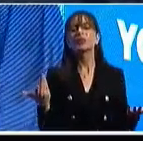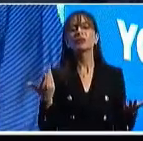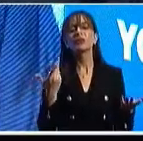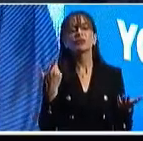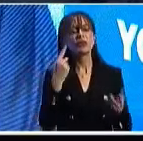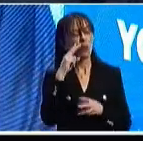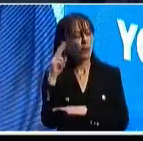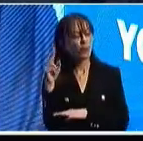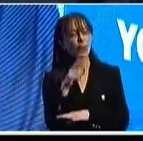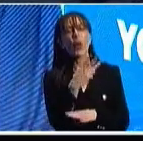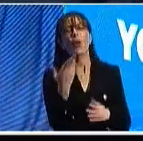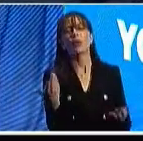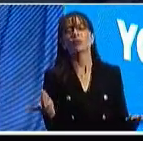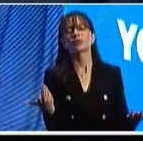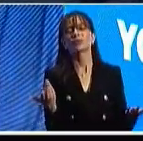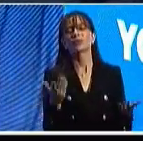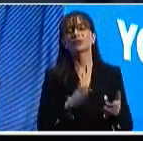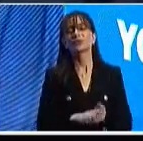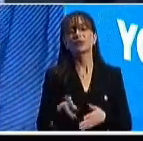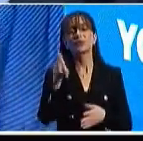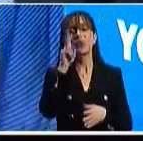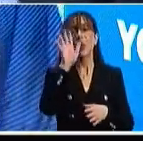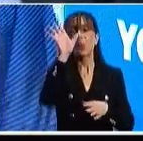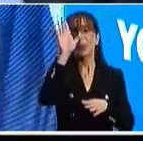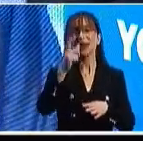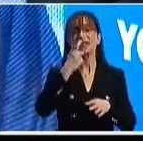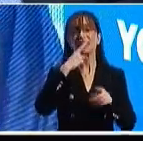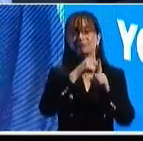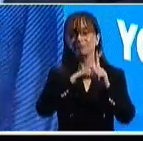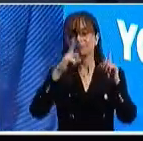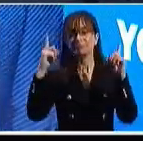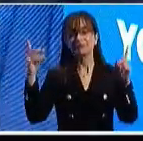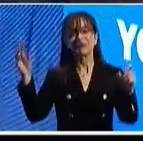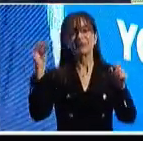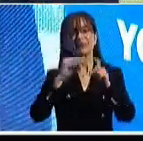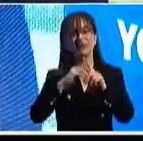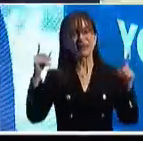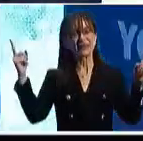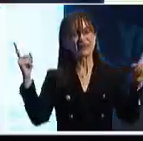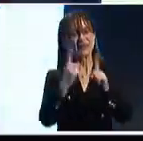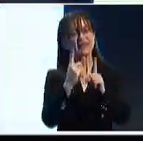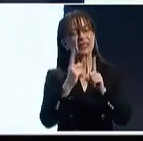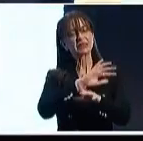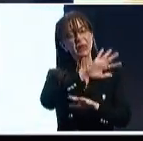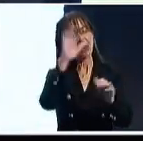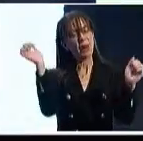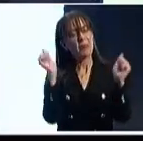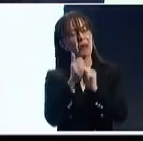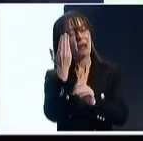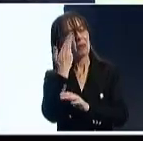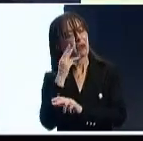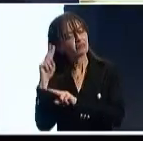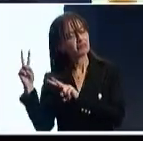videomuzu son 5 yılın özetini şöyle hep birlikte bir izleyelim değerli